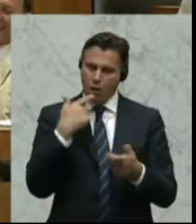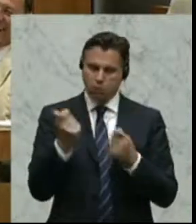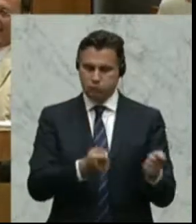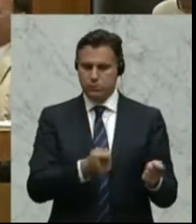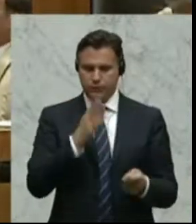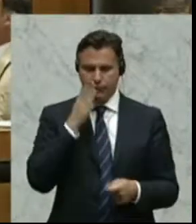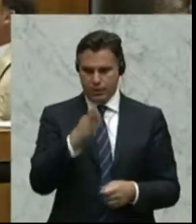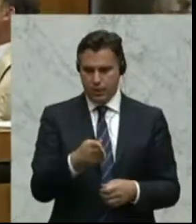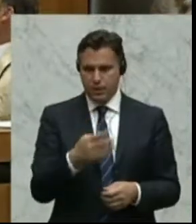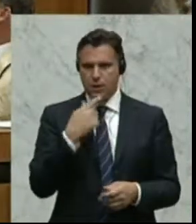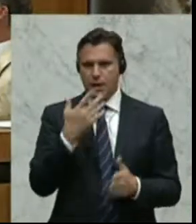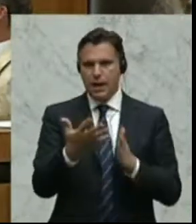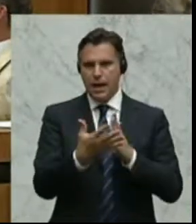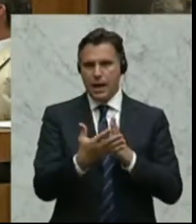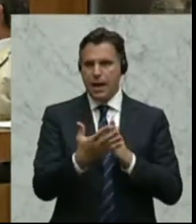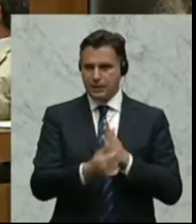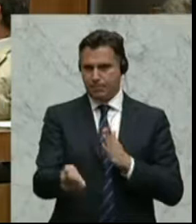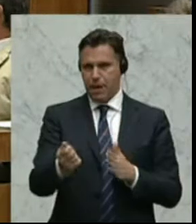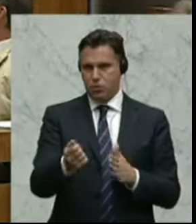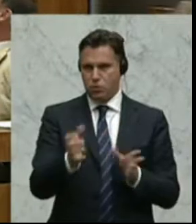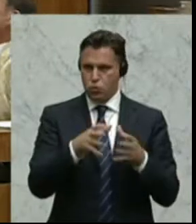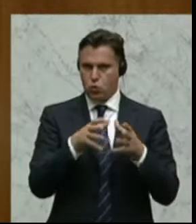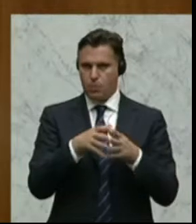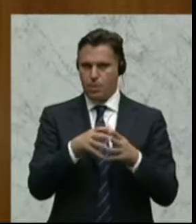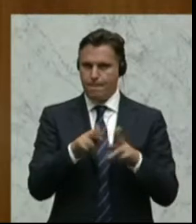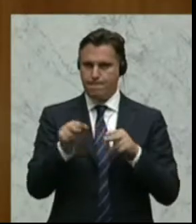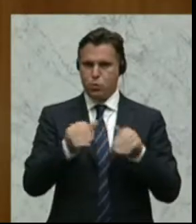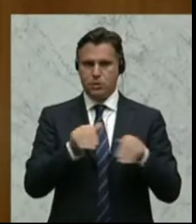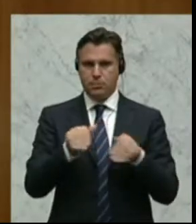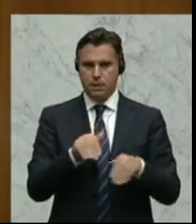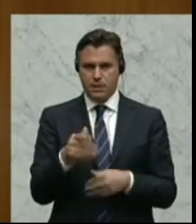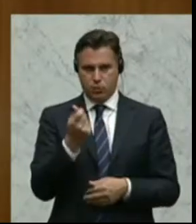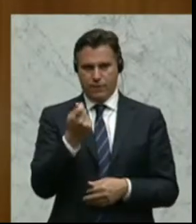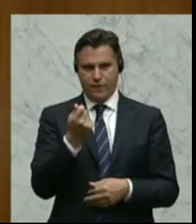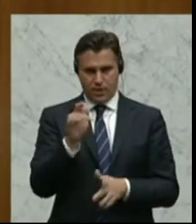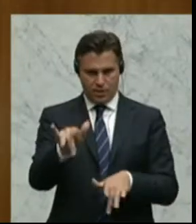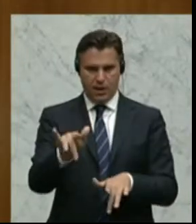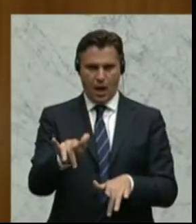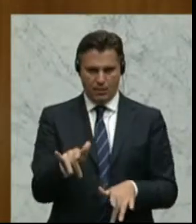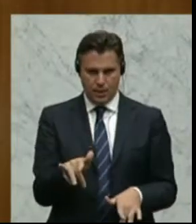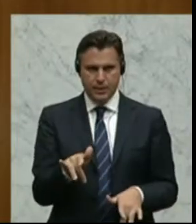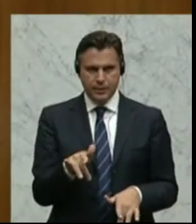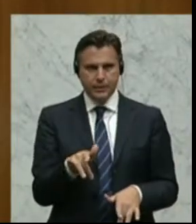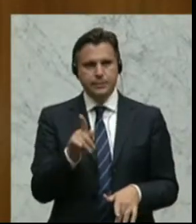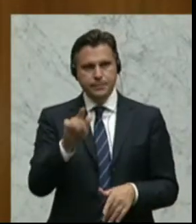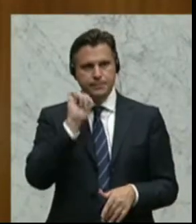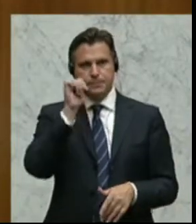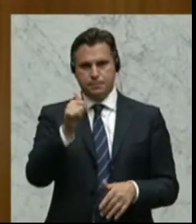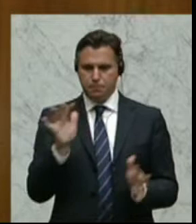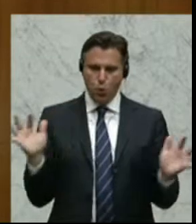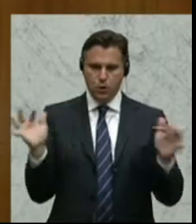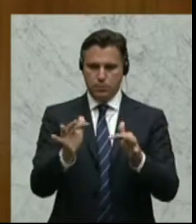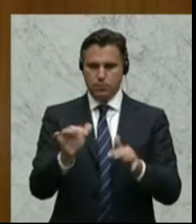eine Expertengruppe des Bundesministeriums für Finanzen installiert, die sich morgen konstituieren wird, wo